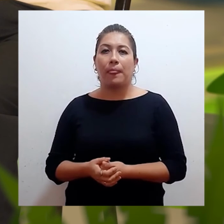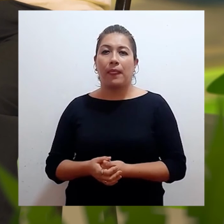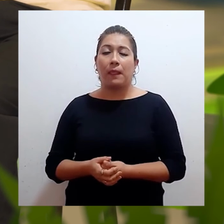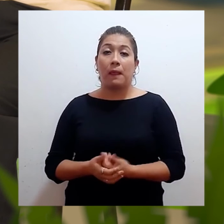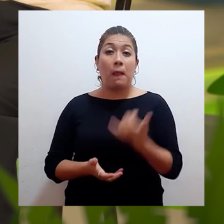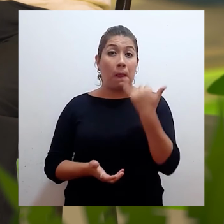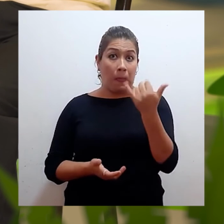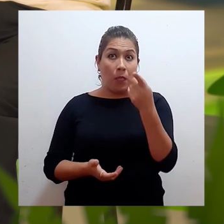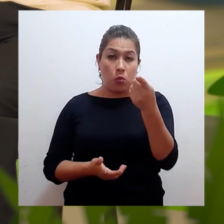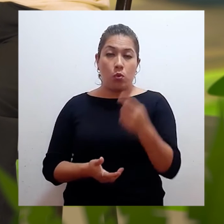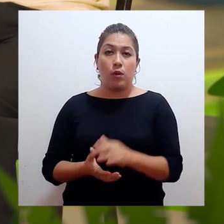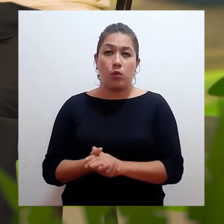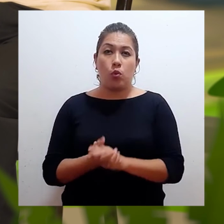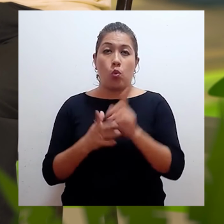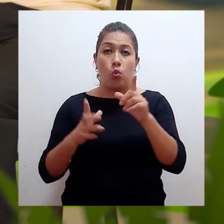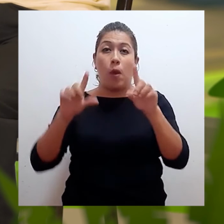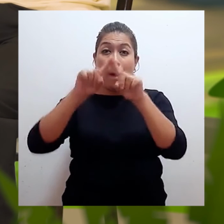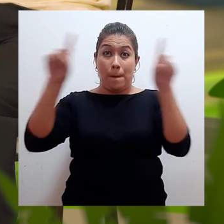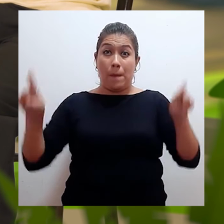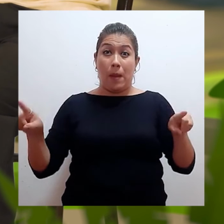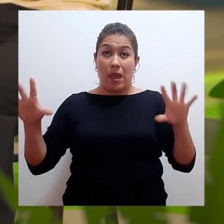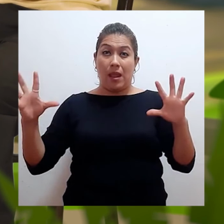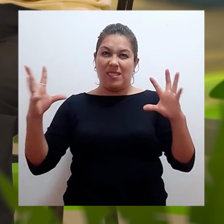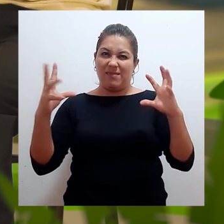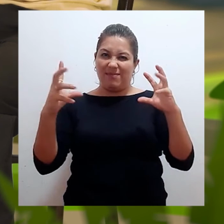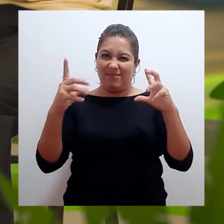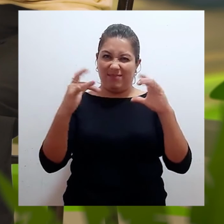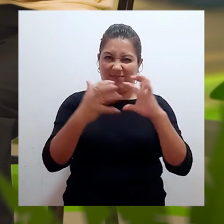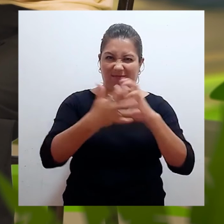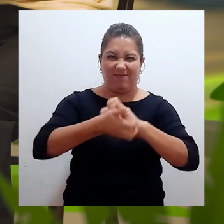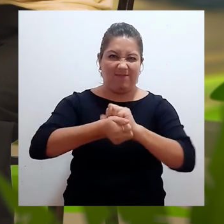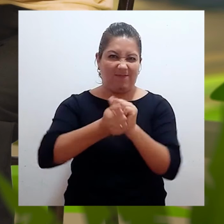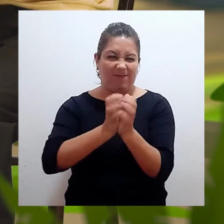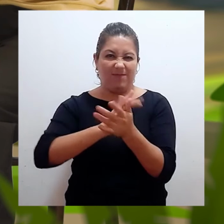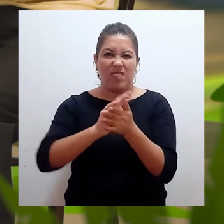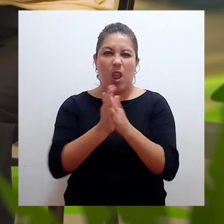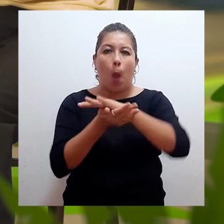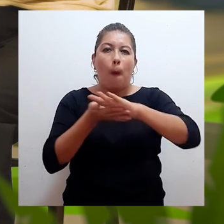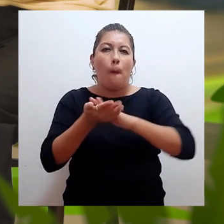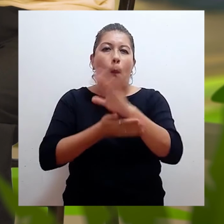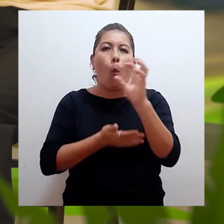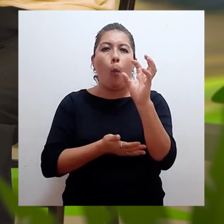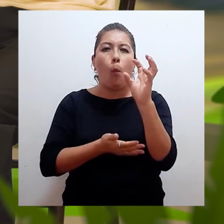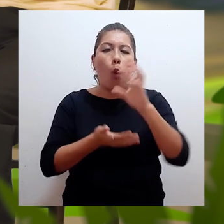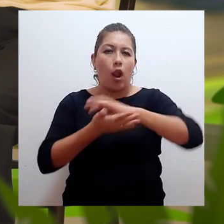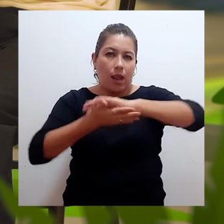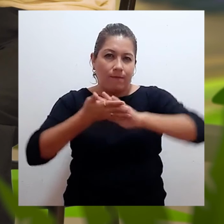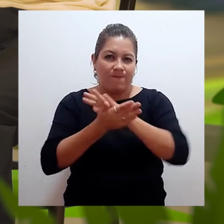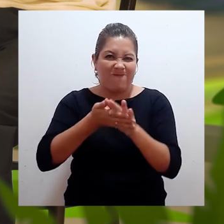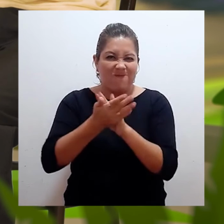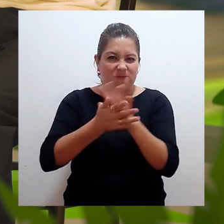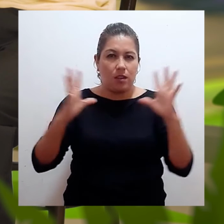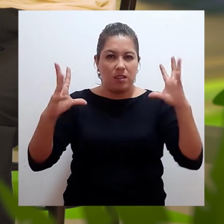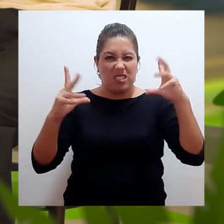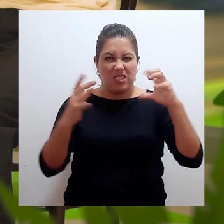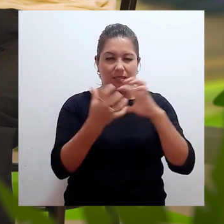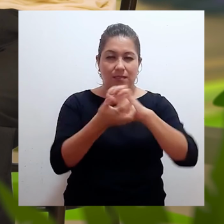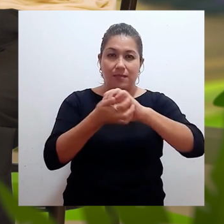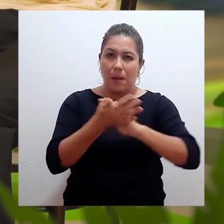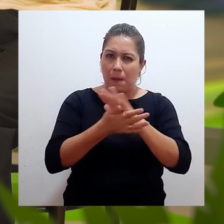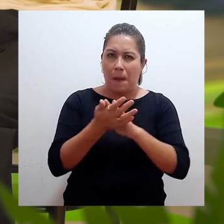rì mà rì nà mè nì rì nhò mà rì nghe mà bò bè rà tì rì bì nà bò bè ơ Rì vui bò bận bè